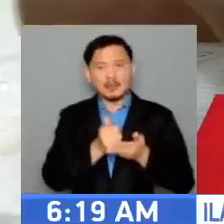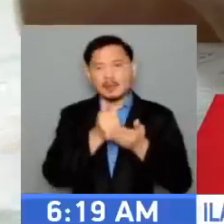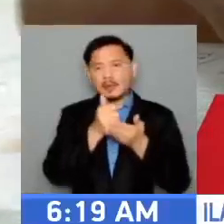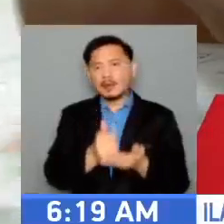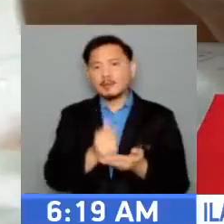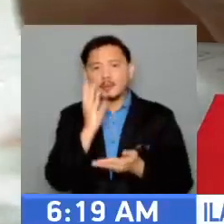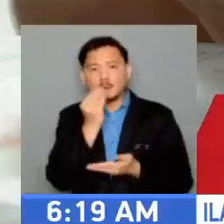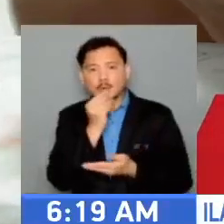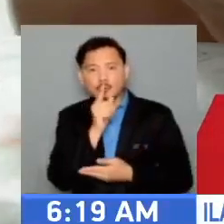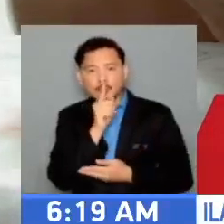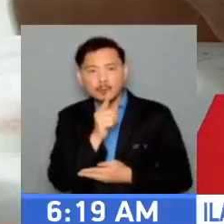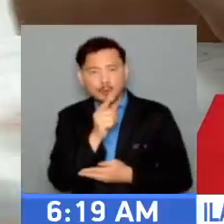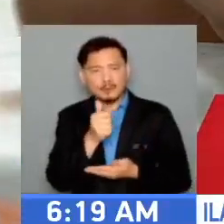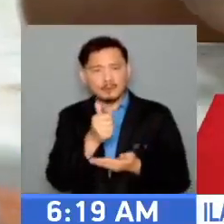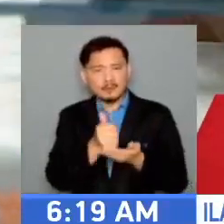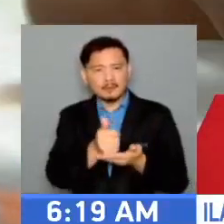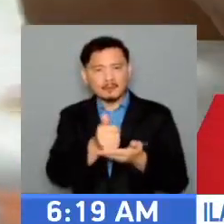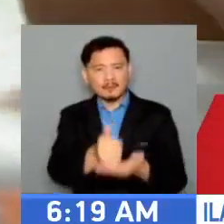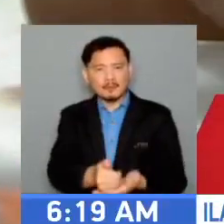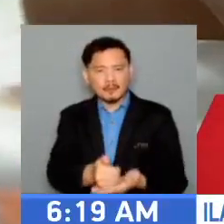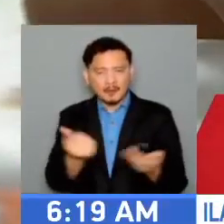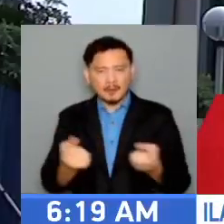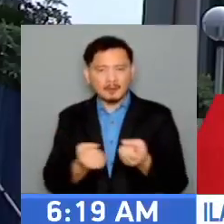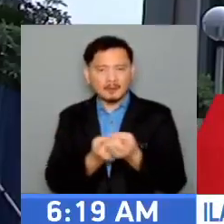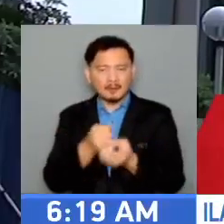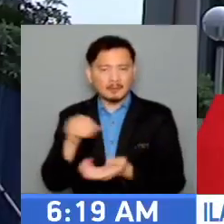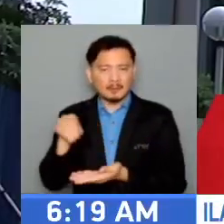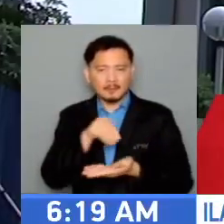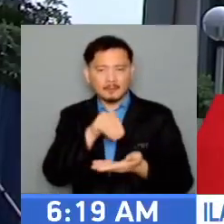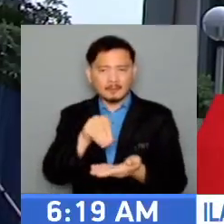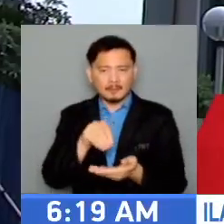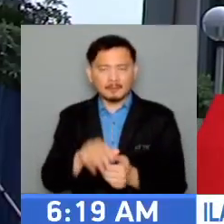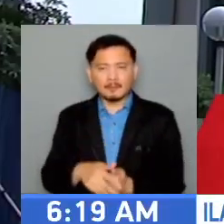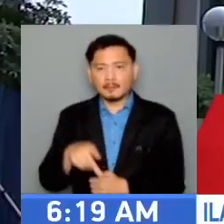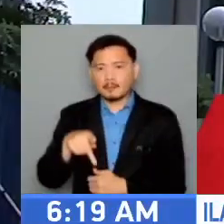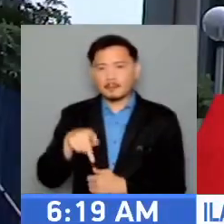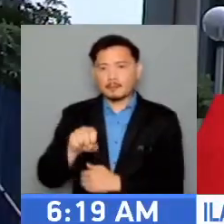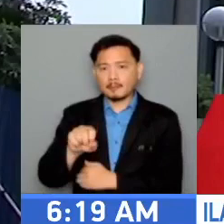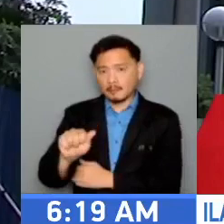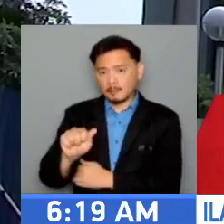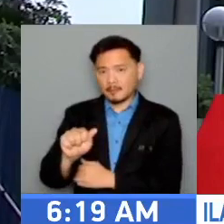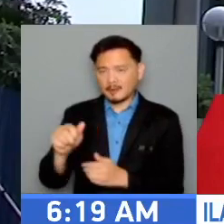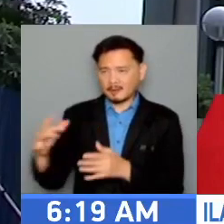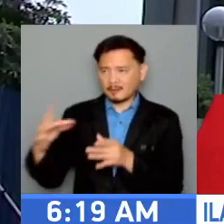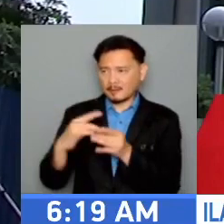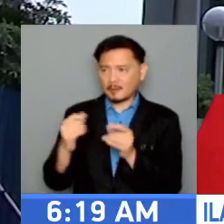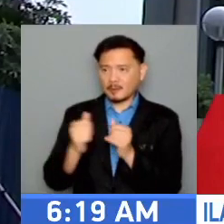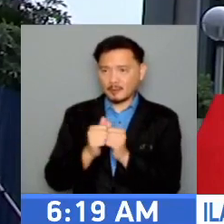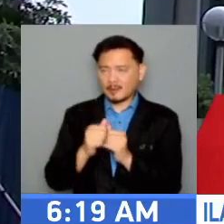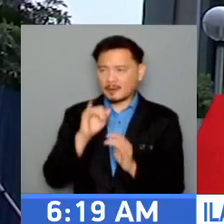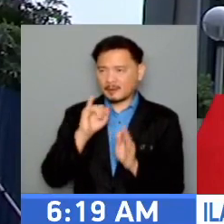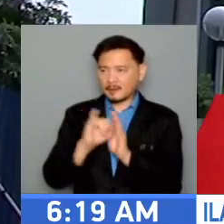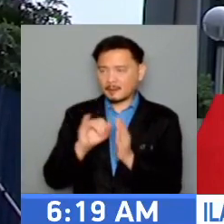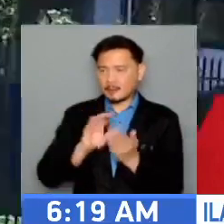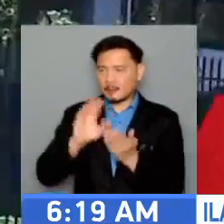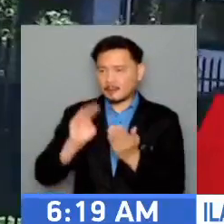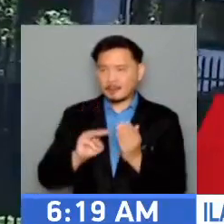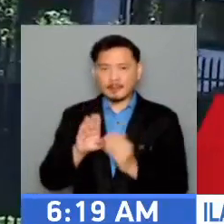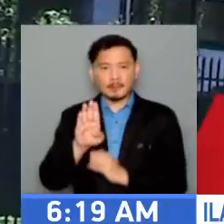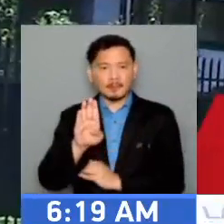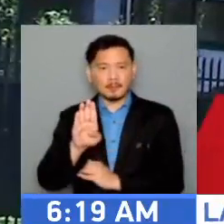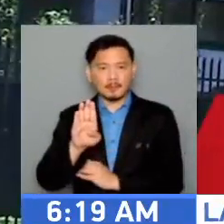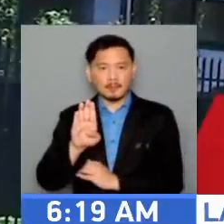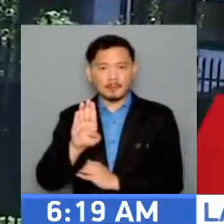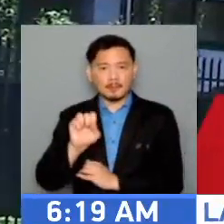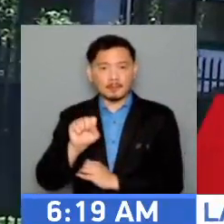Ang PSA ang namamahala sa Philippine Identification System Project. BSP naman ang nakatalaga para sa pag-produce ng